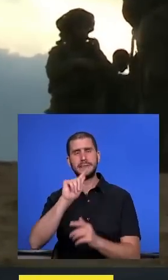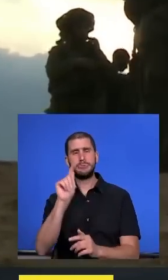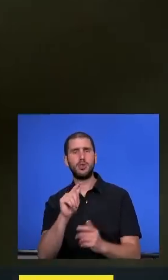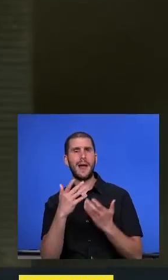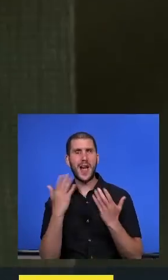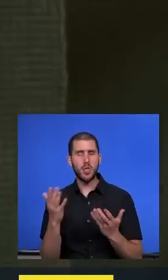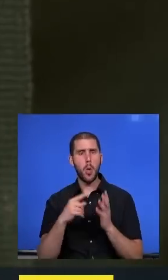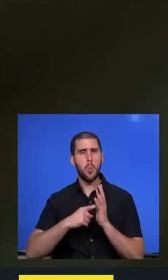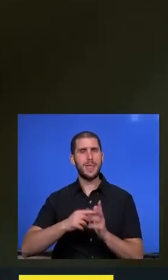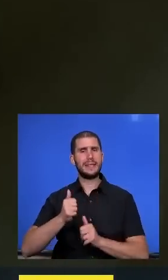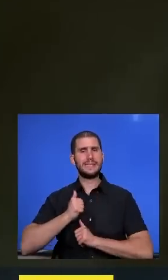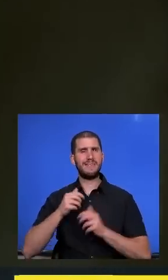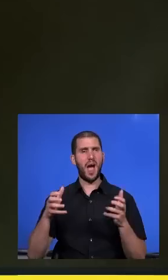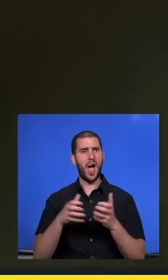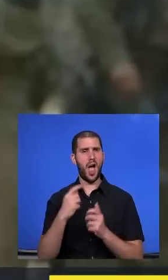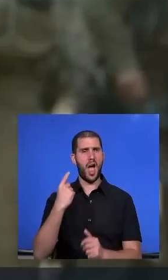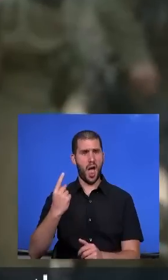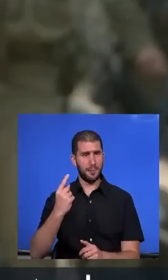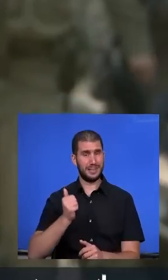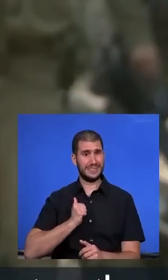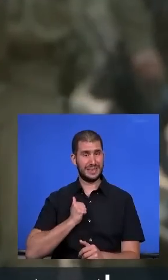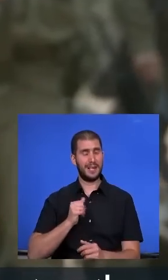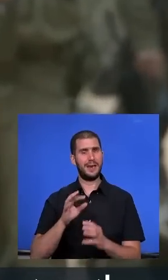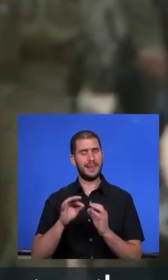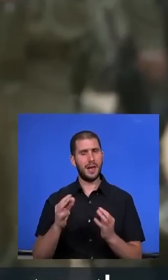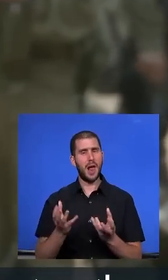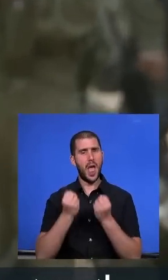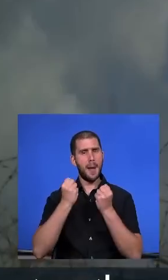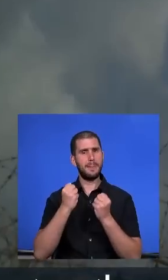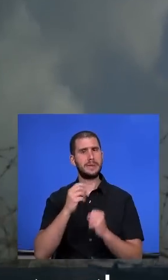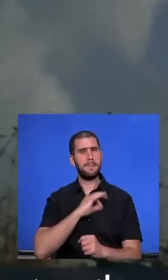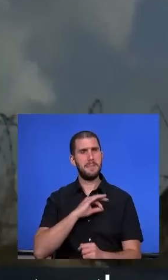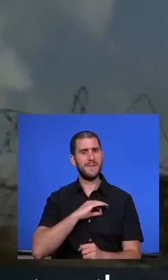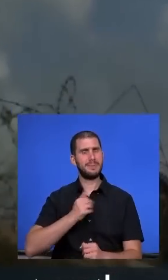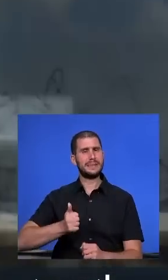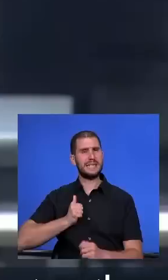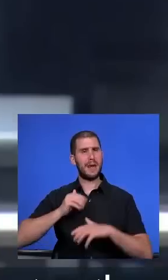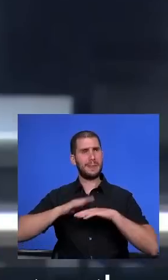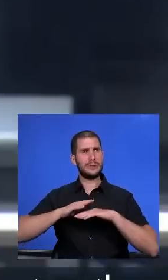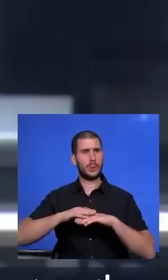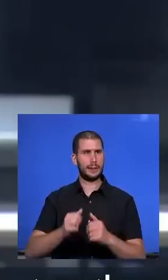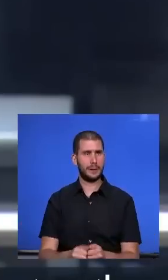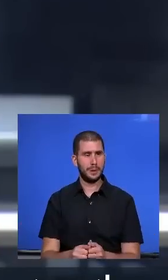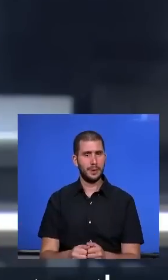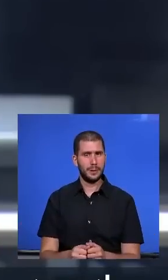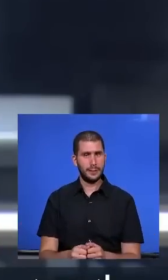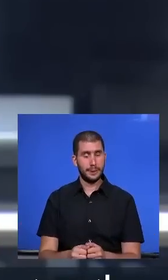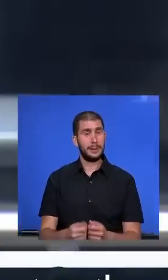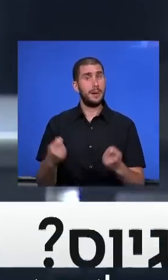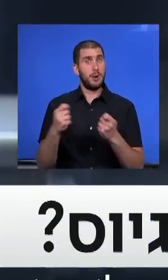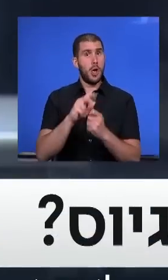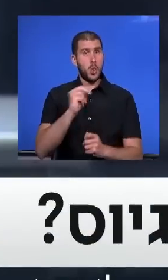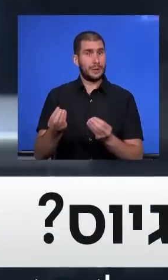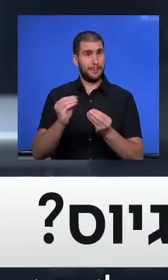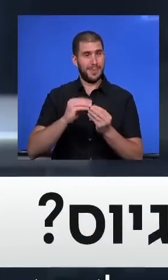מודל צבא העם של צה"ל, שהחל לאמץ מאפיינים של צבא מקצועי. עוד בעניין הזה, היום